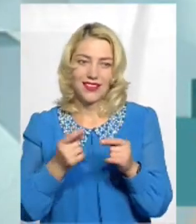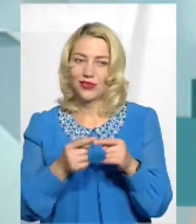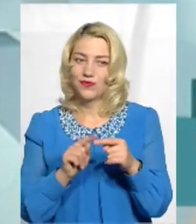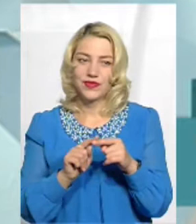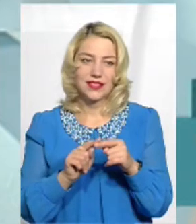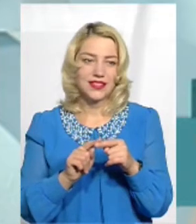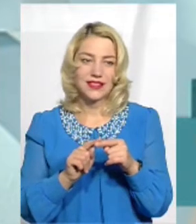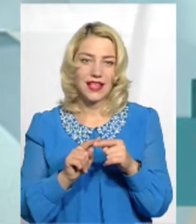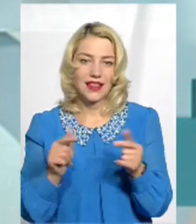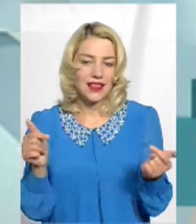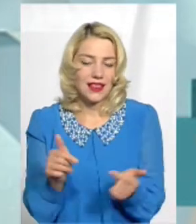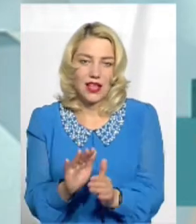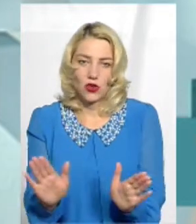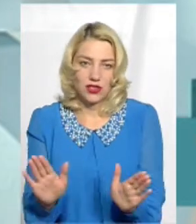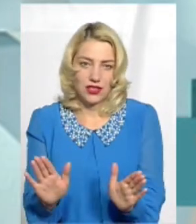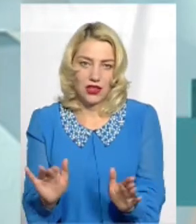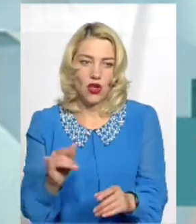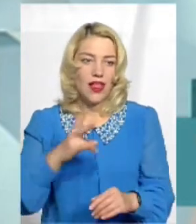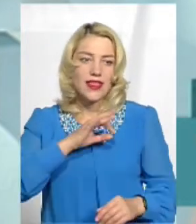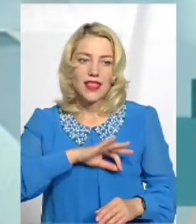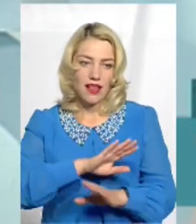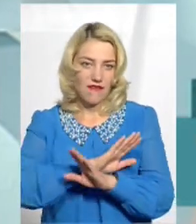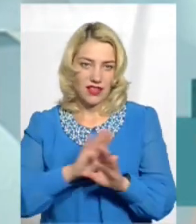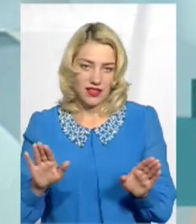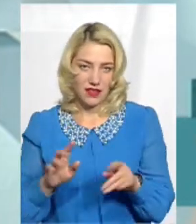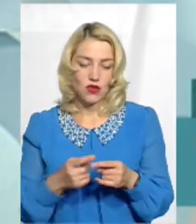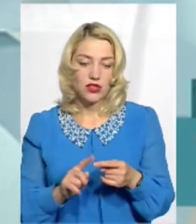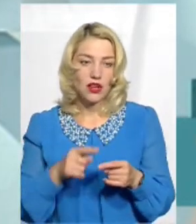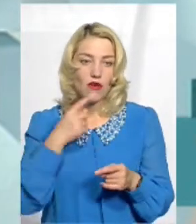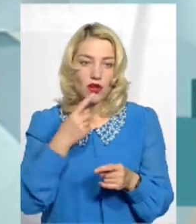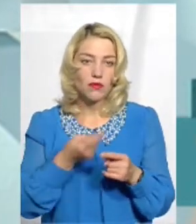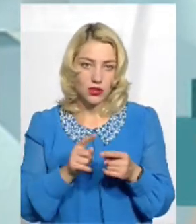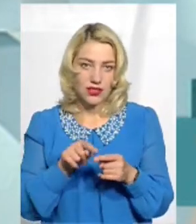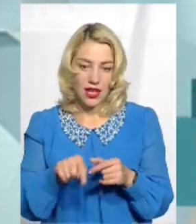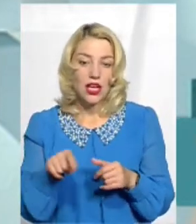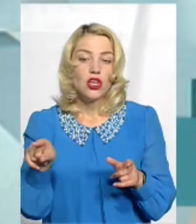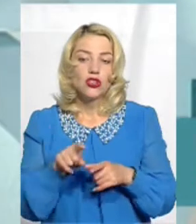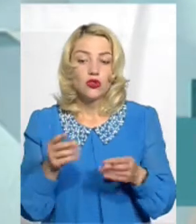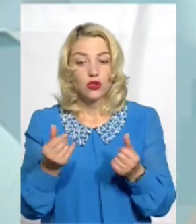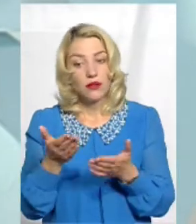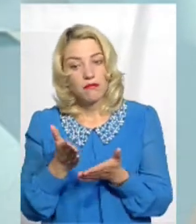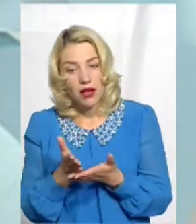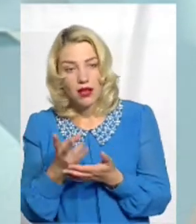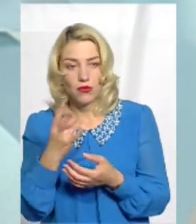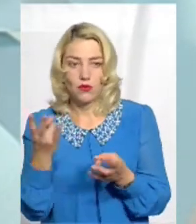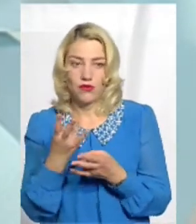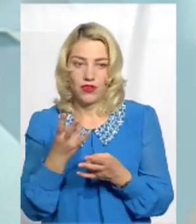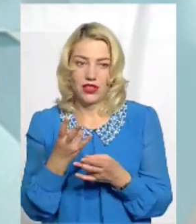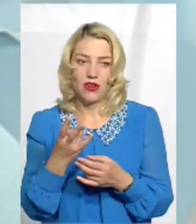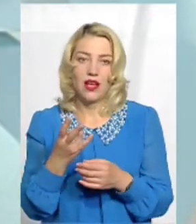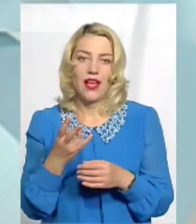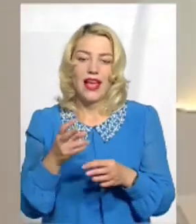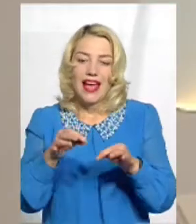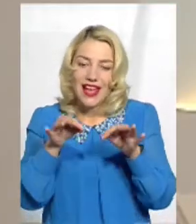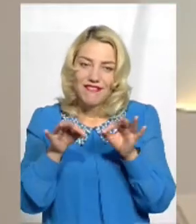буде недоцільно і ефективно, і неефективно. Це те, власне, про що я говорив, що кошти маємо, але ми маємо використати їх